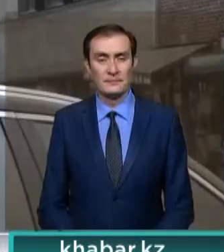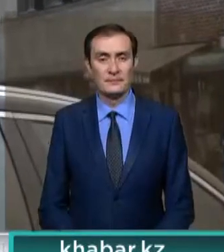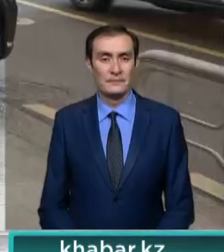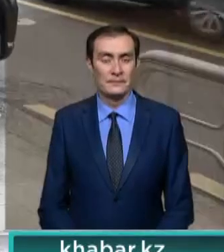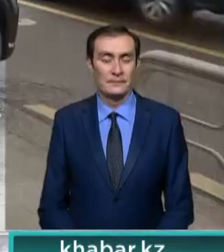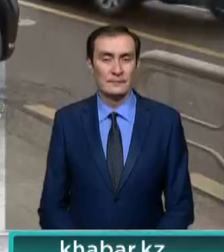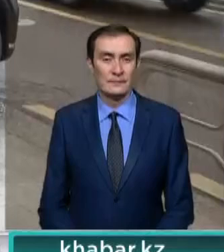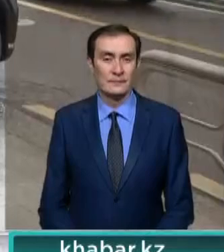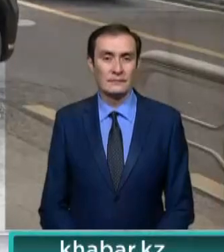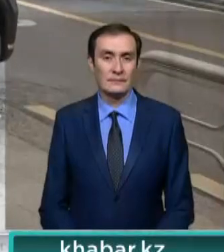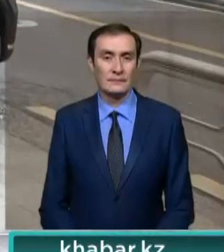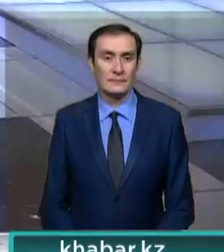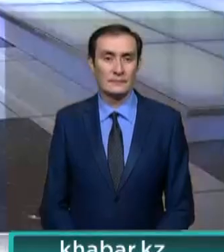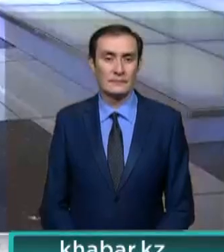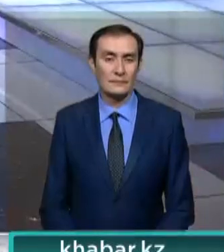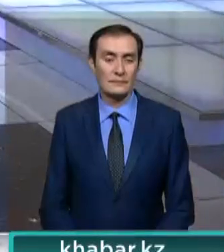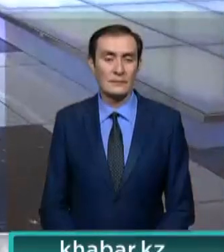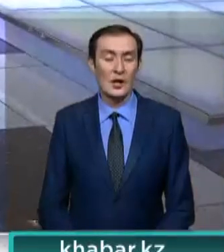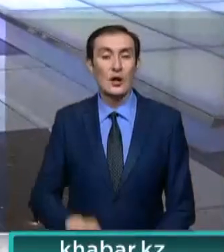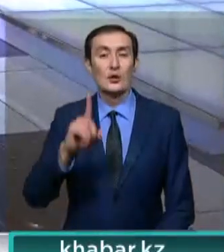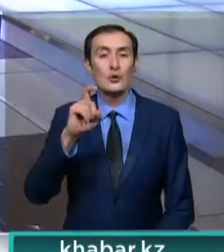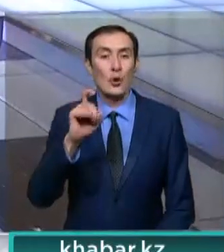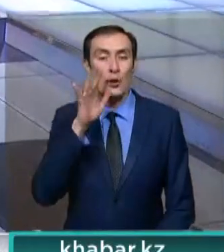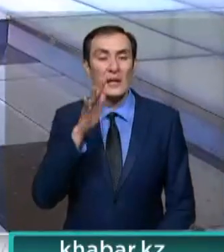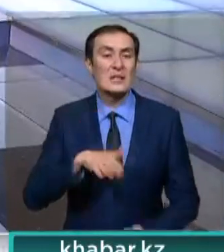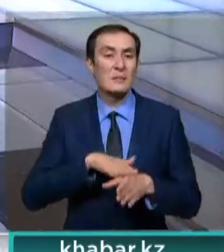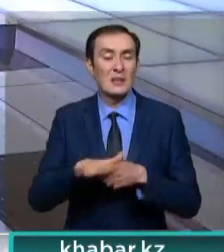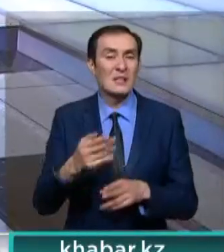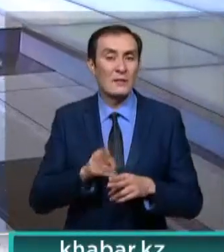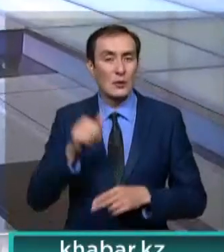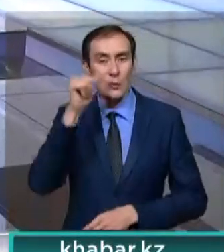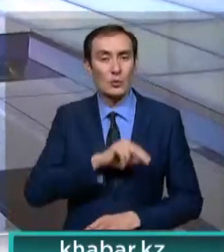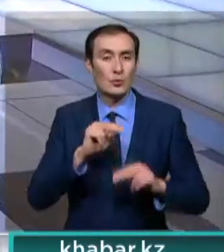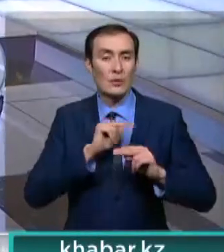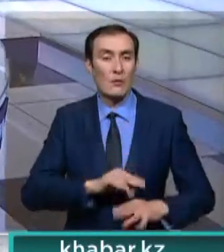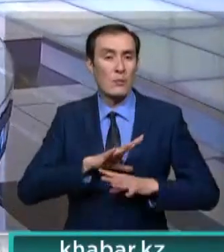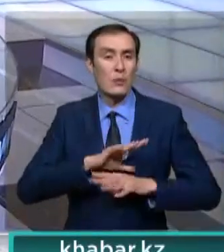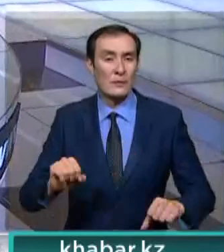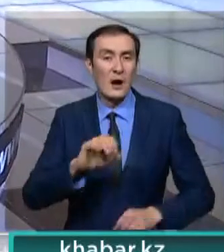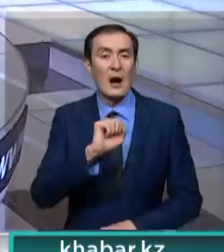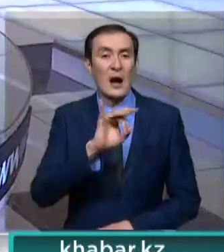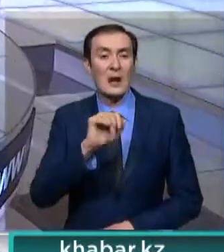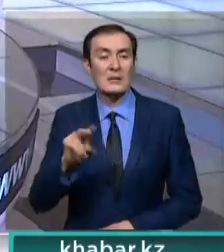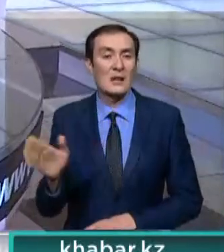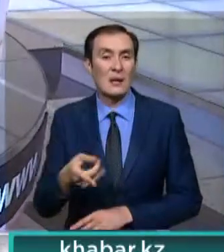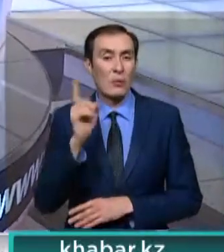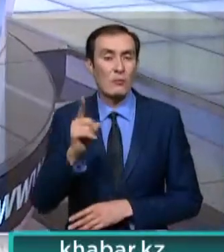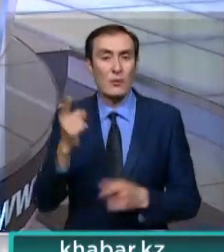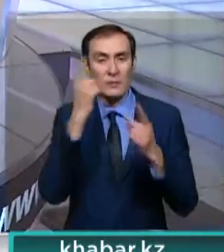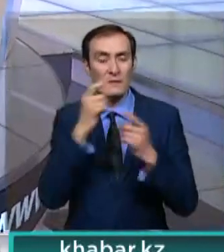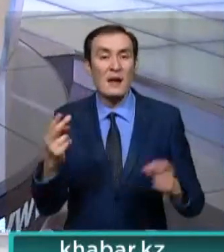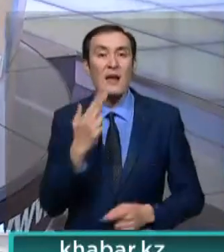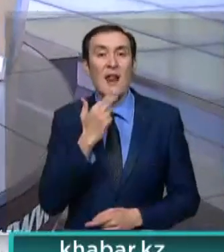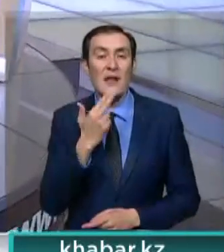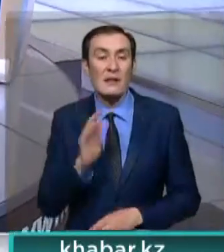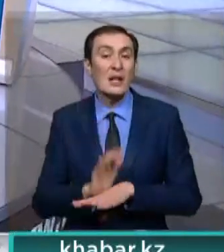дня. Южная Корея. Ровно 100 лет исполняется в этом году трудовому подвигу аральских рыбаков. По призыву Владимира Ленина